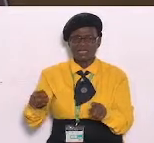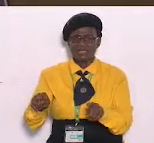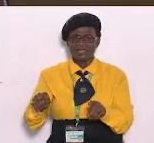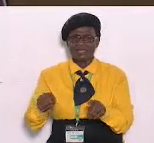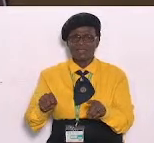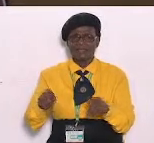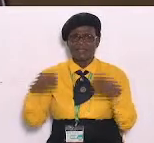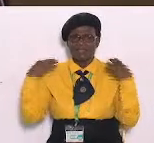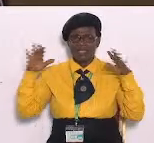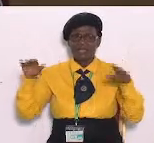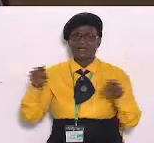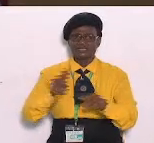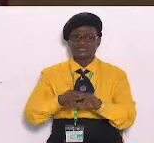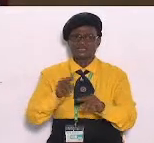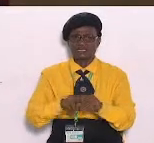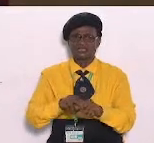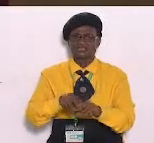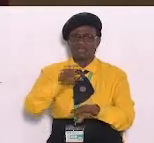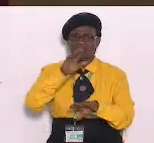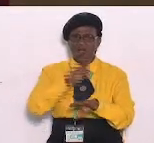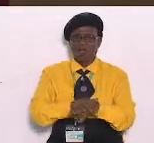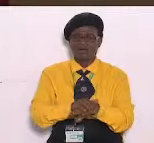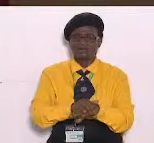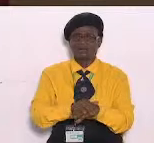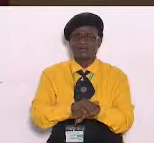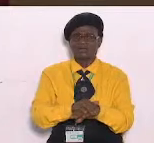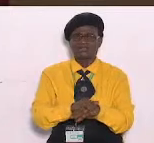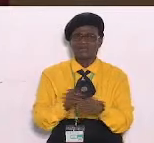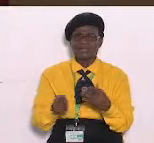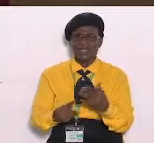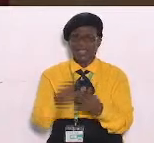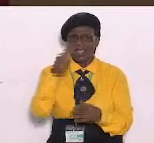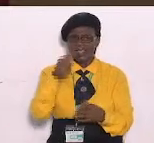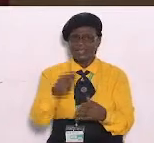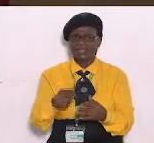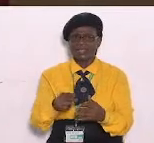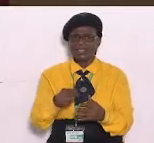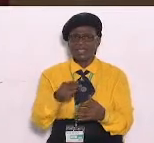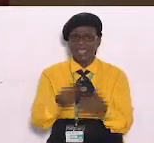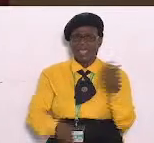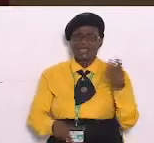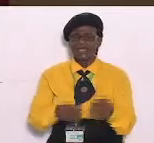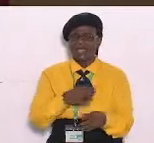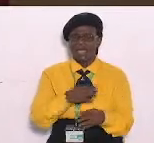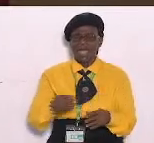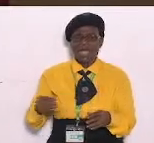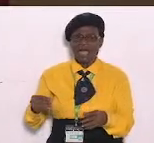comme un patri assis sur